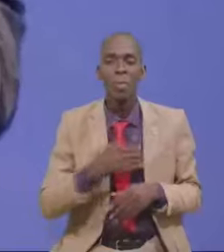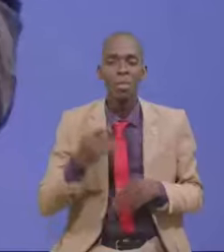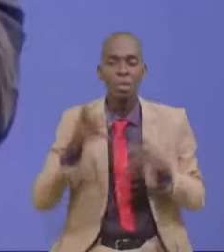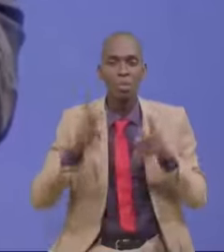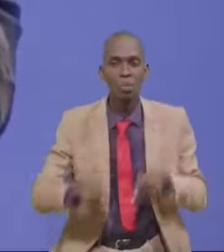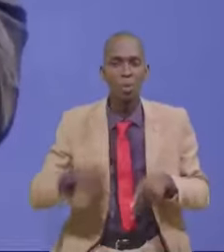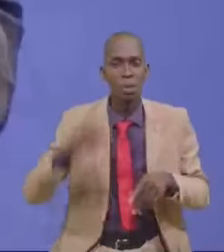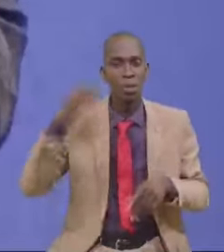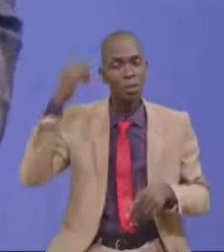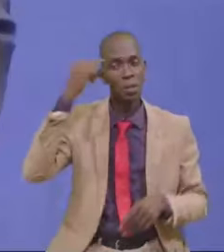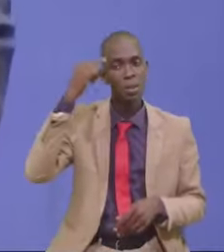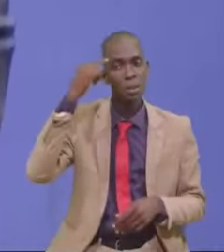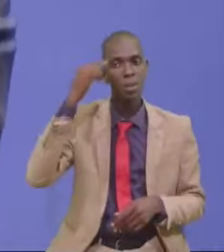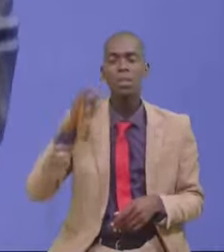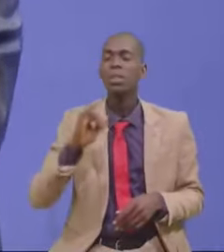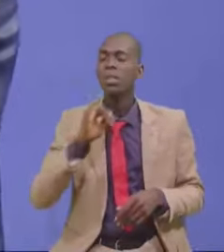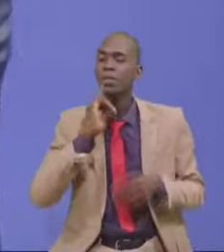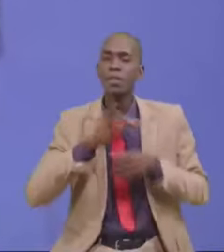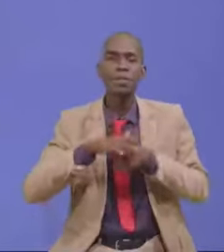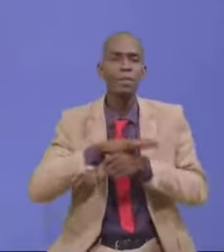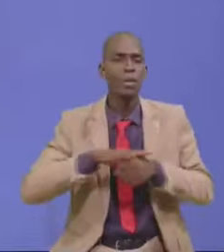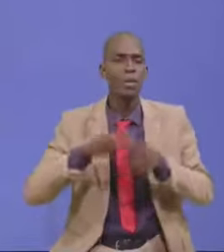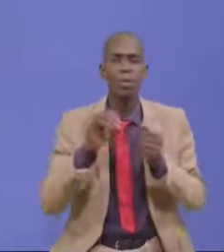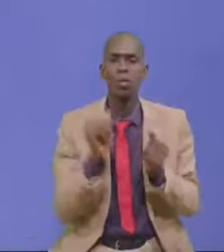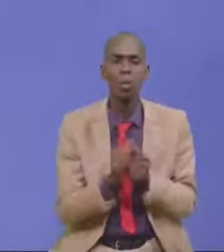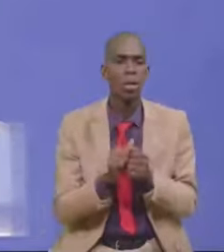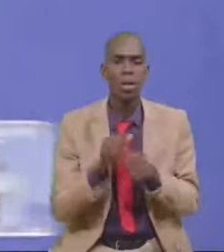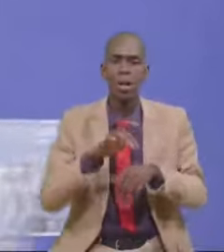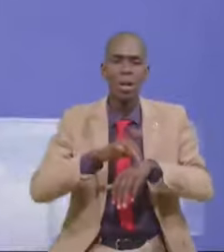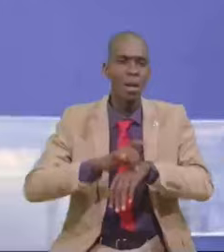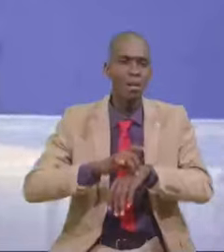Et que sa tête brûle de la connaissance terrestre.